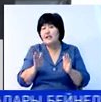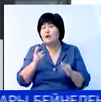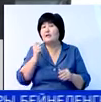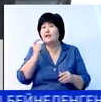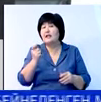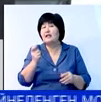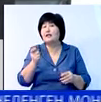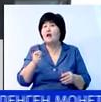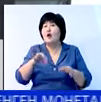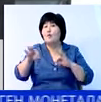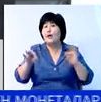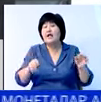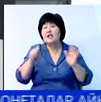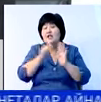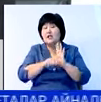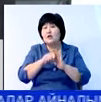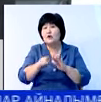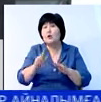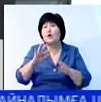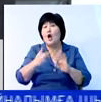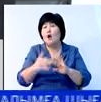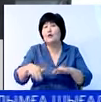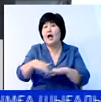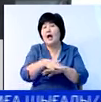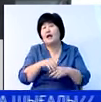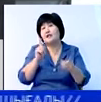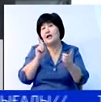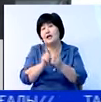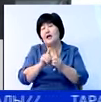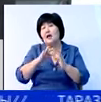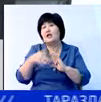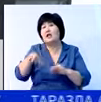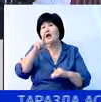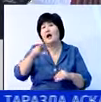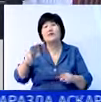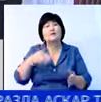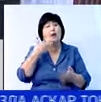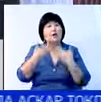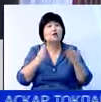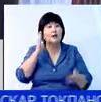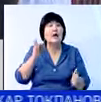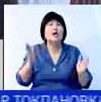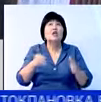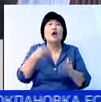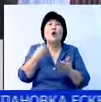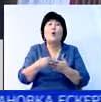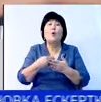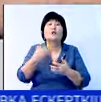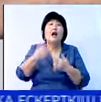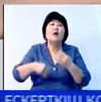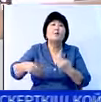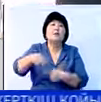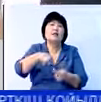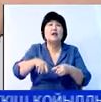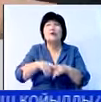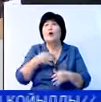цехтардың проектілерін зерттеп жатырмыз. Соны біз ауылдық кеше халықпен кездесуде елдің ауылдық адамдарына ұсынатын боламыз. Шағын және орта бизнес дамыту күн тәртібіндегі